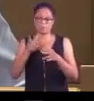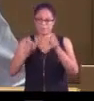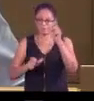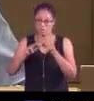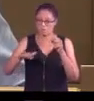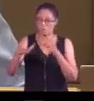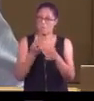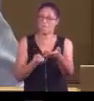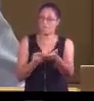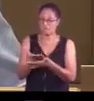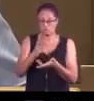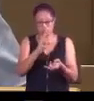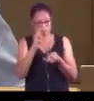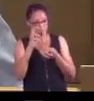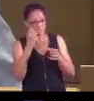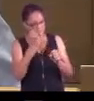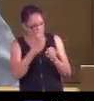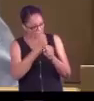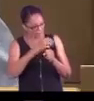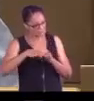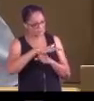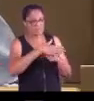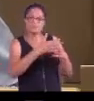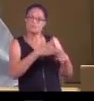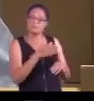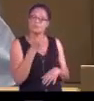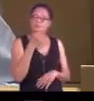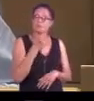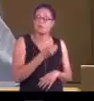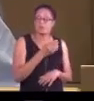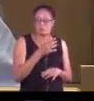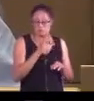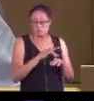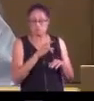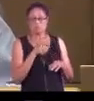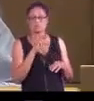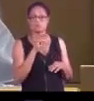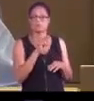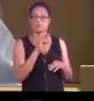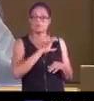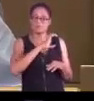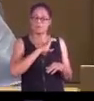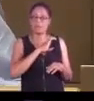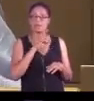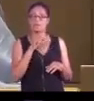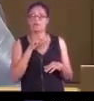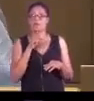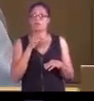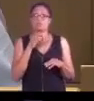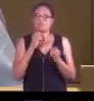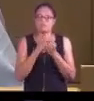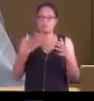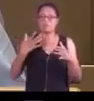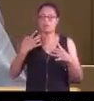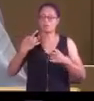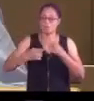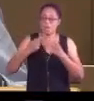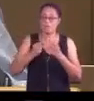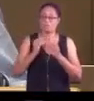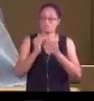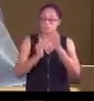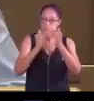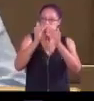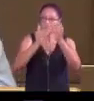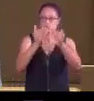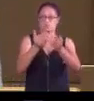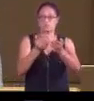informé du travail qui a été fait pour essayer de faire progresser le développement durable.